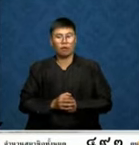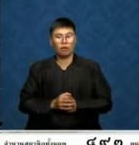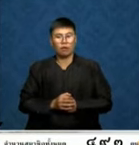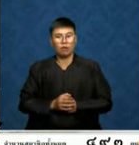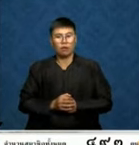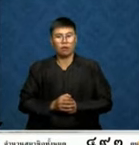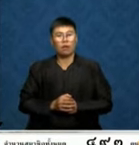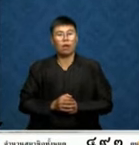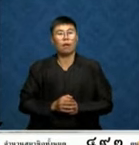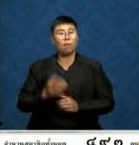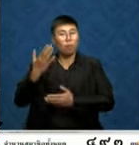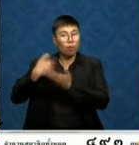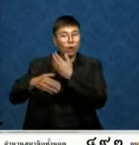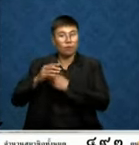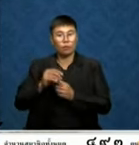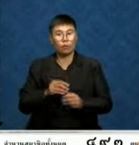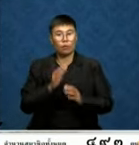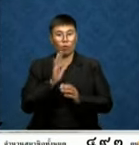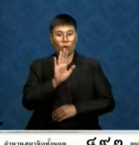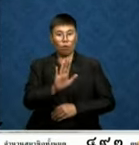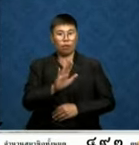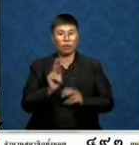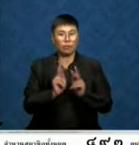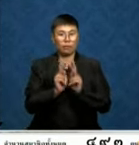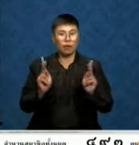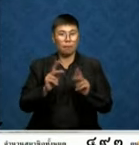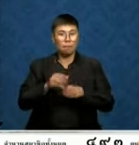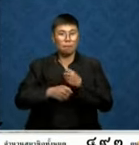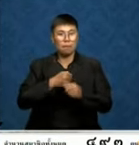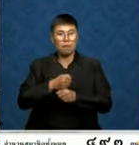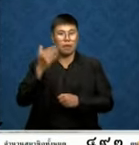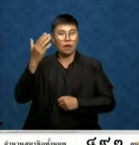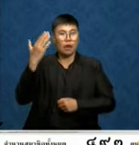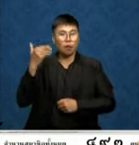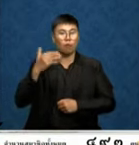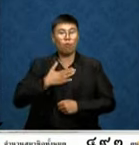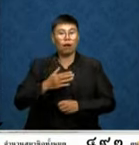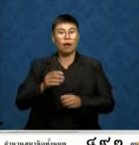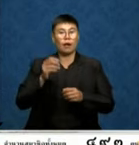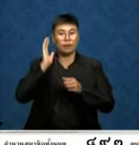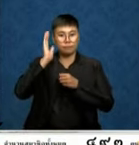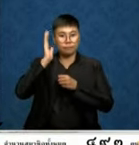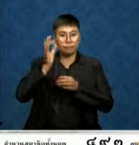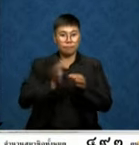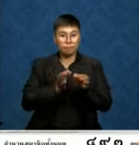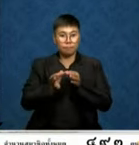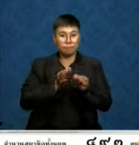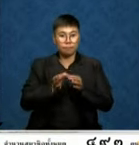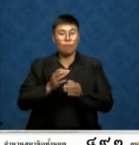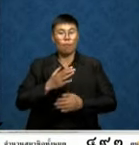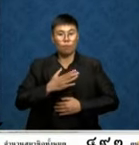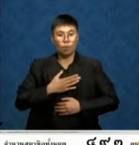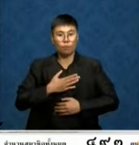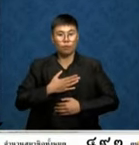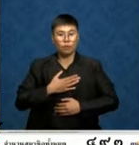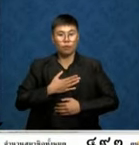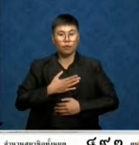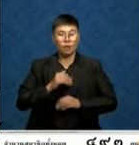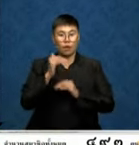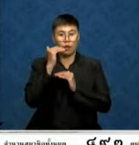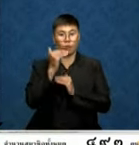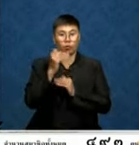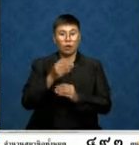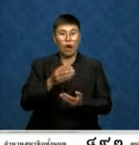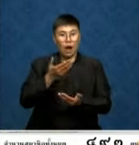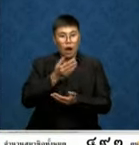ของคณะกรรมการปีที่แล้วผมก็อภิปรายเรื่องนี้ไปนะครับคือผมไม่ค่อยเห็นด้วยเท่าไหร่ที่ท่านจะมีการไปกำหนด